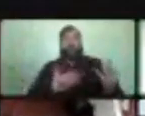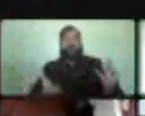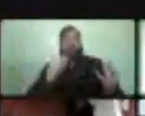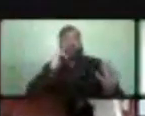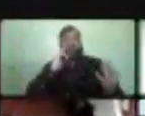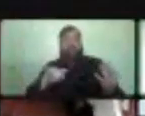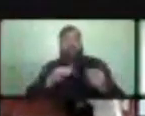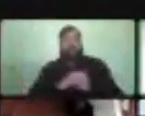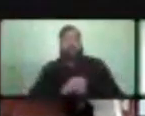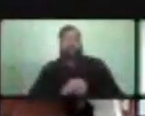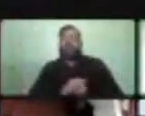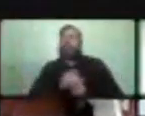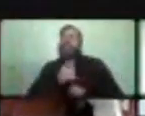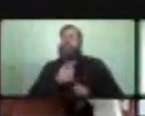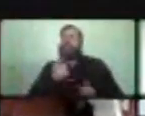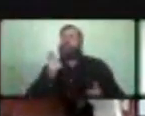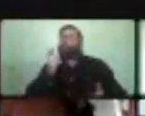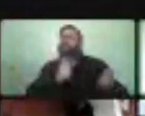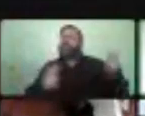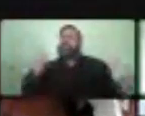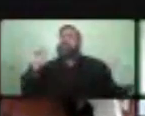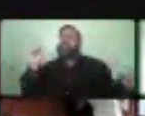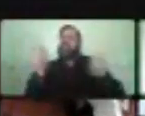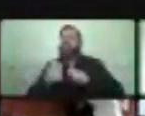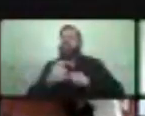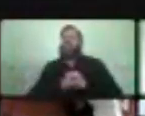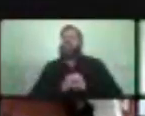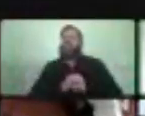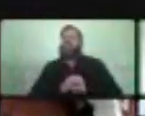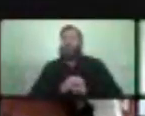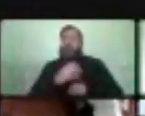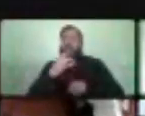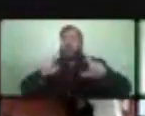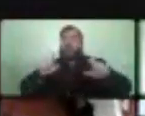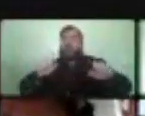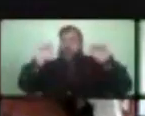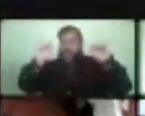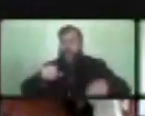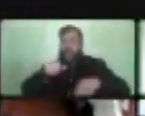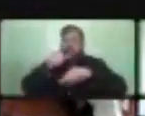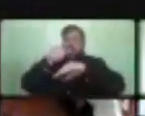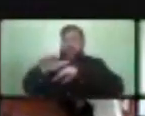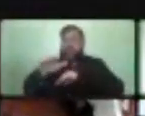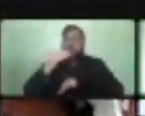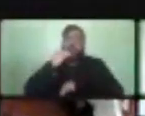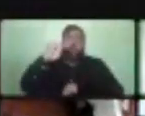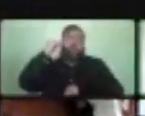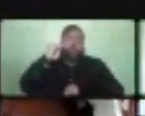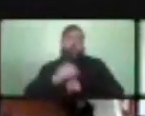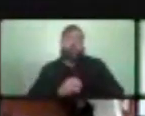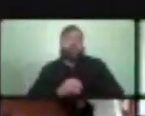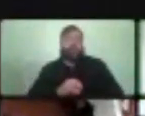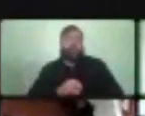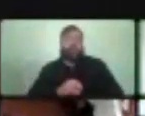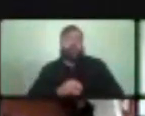mwanafunzi atapimwa tu wakati ambapo familia imetoa kibali cha mwanafunzi huyo